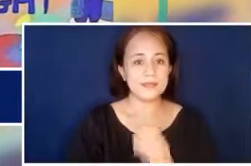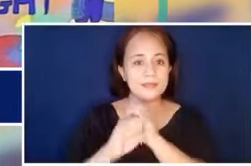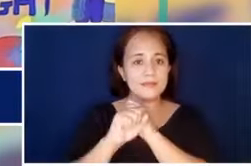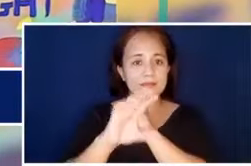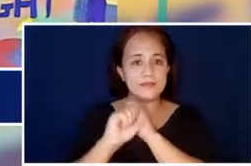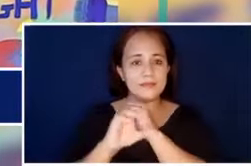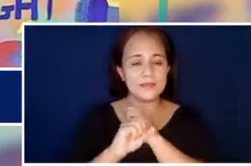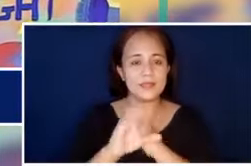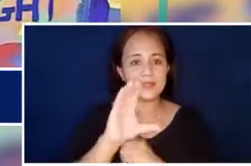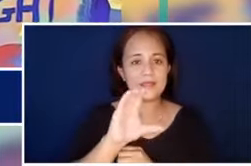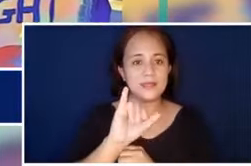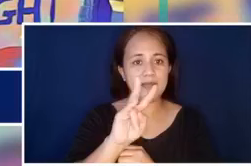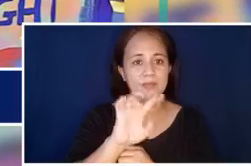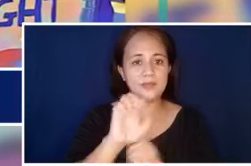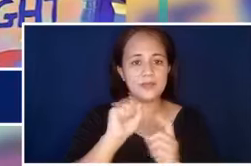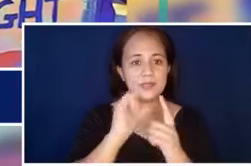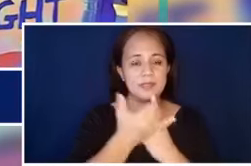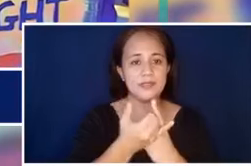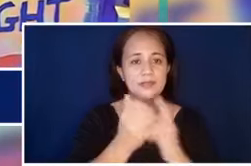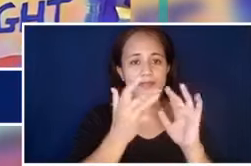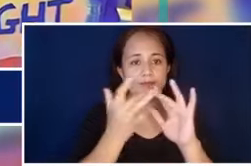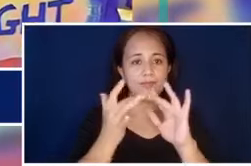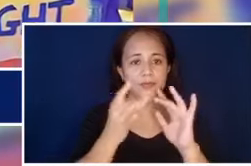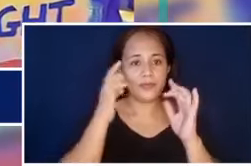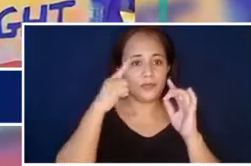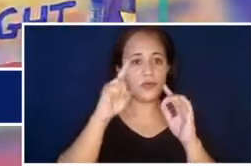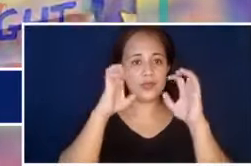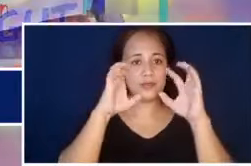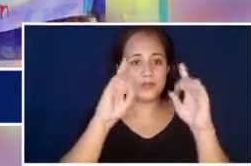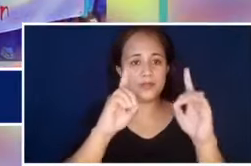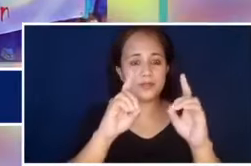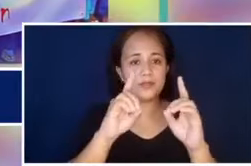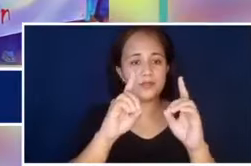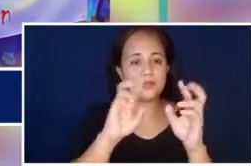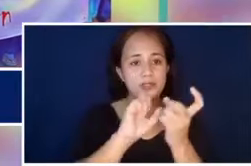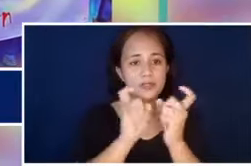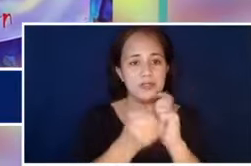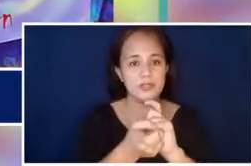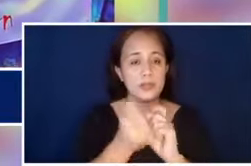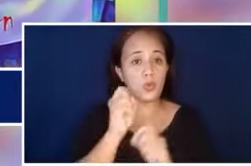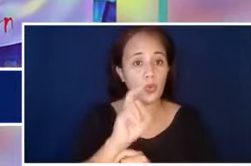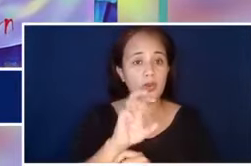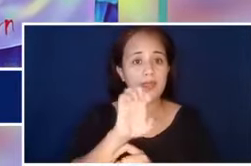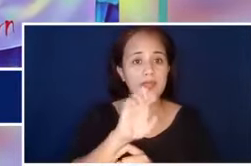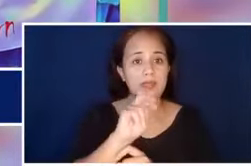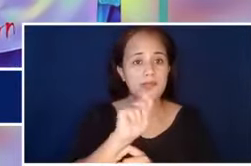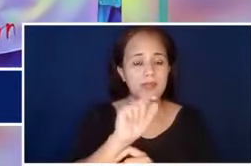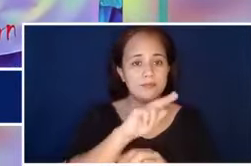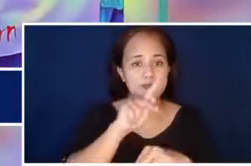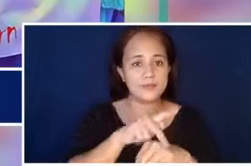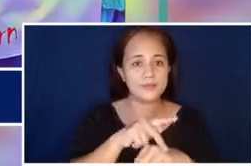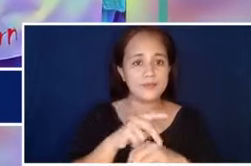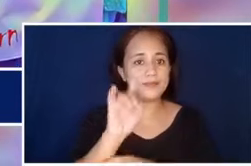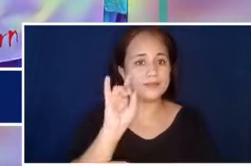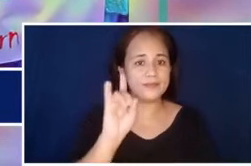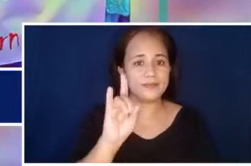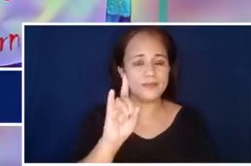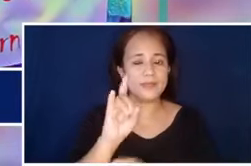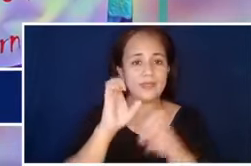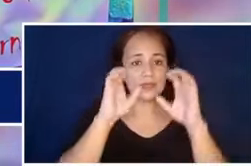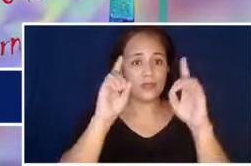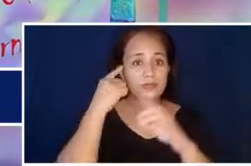Isinusulong ng Civil Society Network for Education Reforms o ENET Philippines ang kampanyang